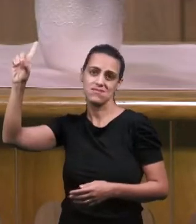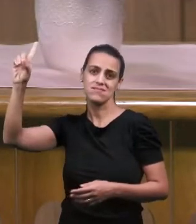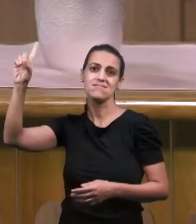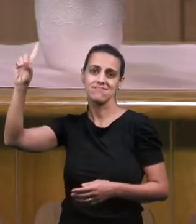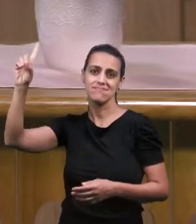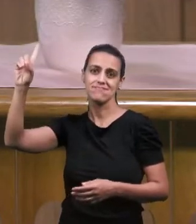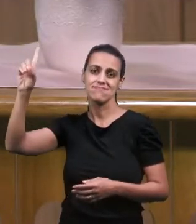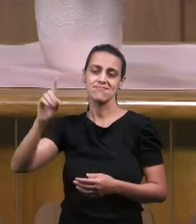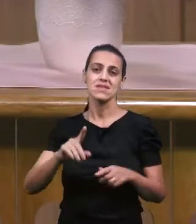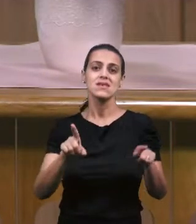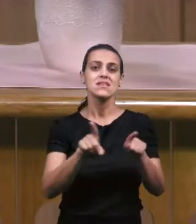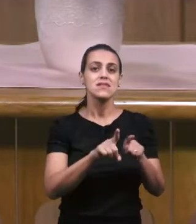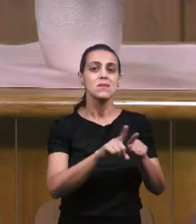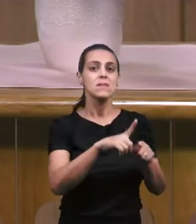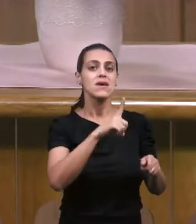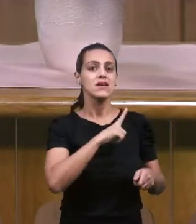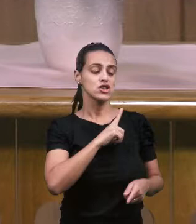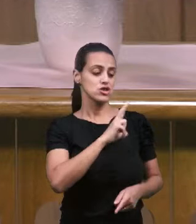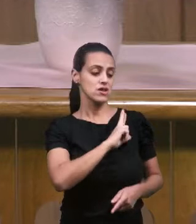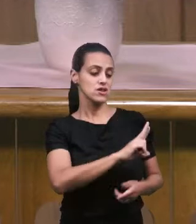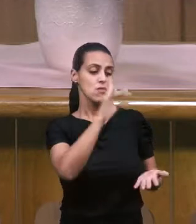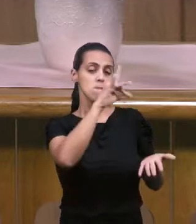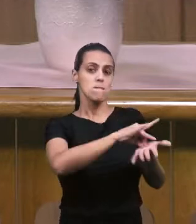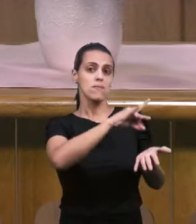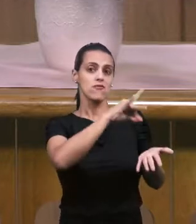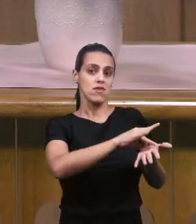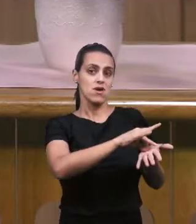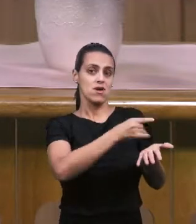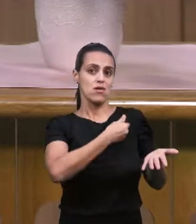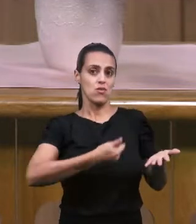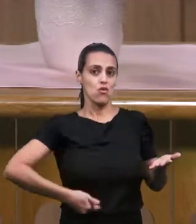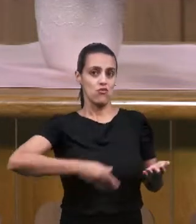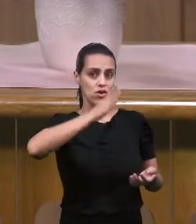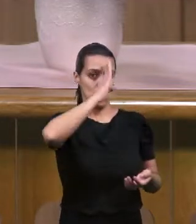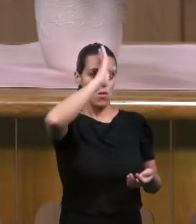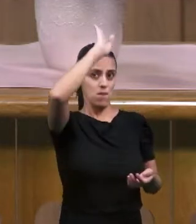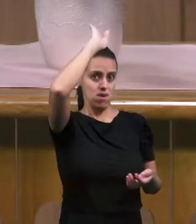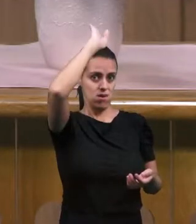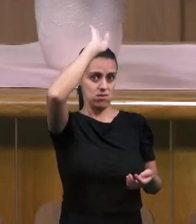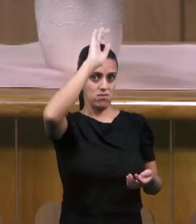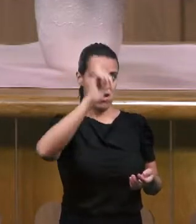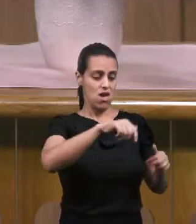la religion officielle du gouvernement romain. Il existait le judaïsme,